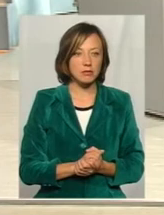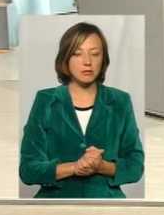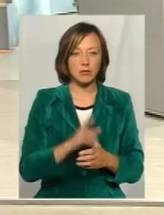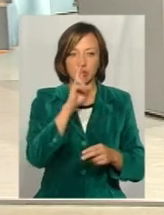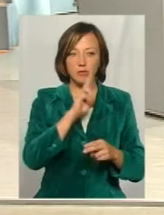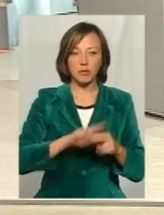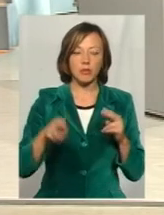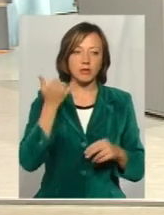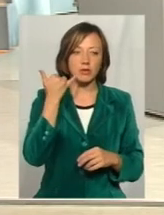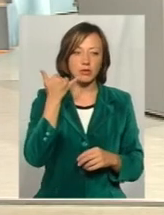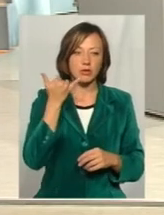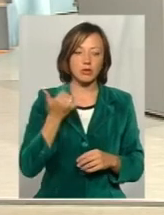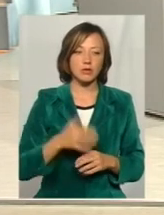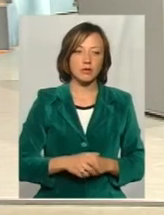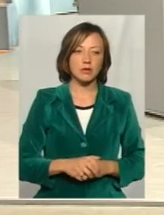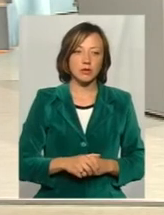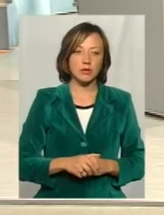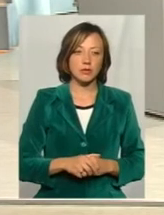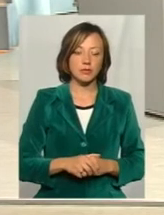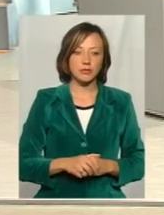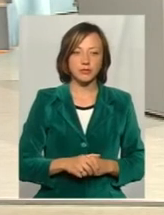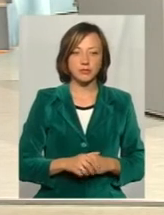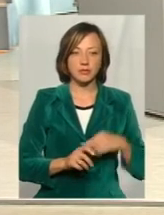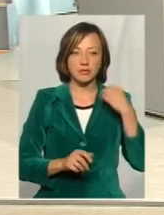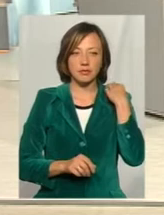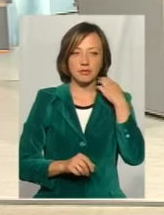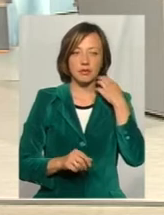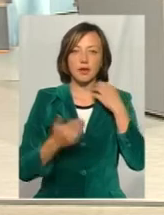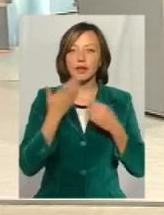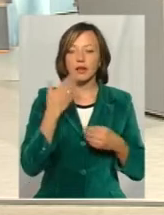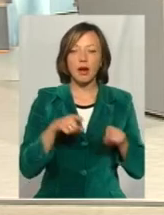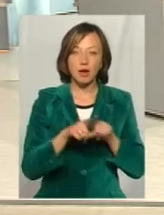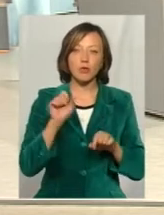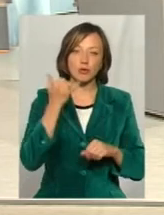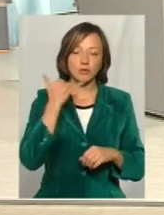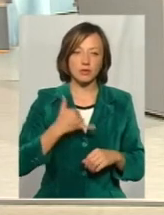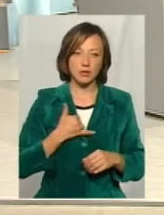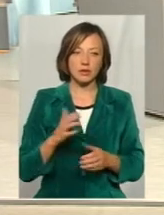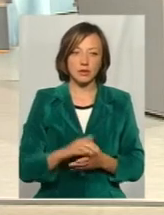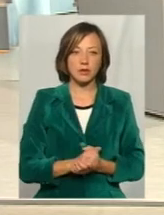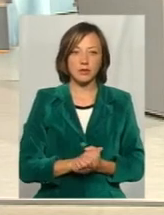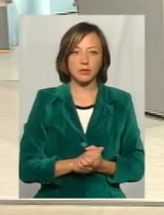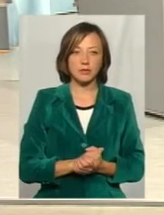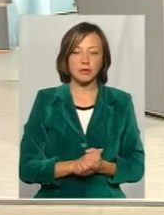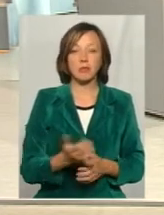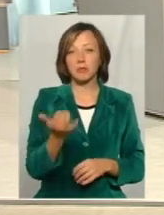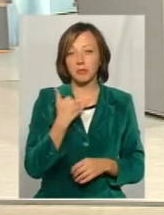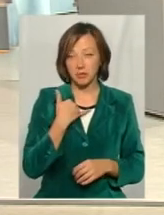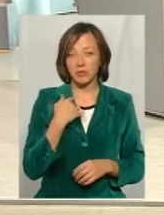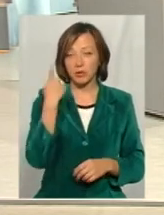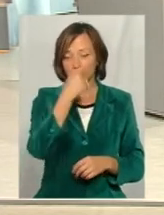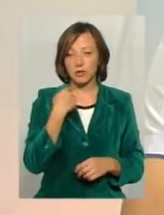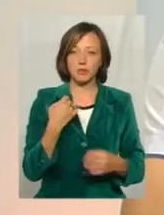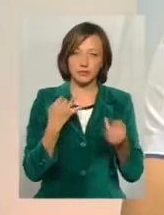Зник у нас телефонний дзвінок. Людина хотіла запитати щось. Як, така ситуація, яка, ну, чи я думаю... можливість, може... хай завтра завітає, завжди приймемо,